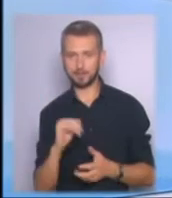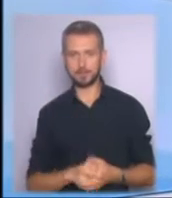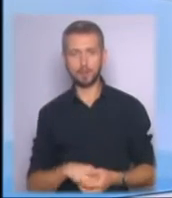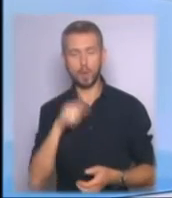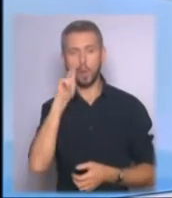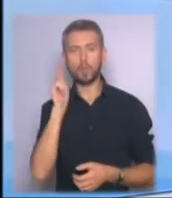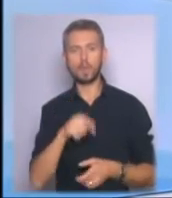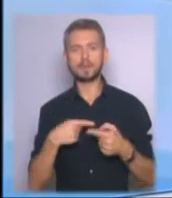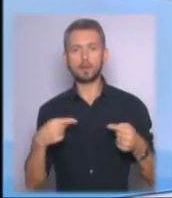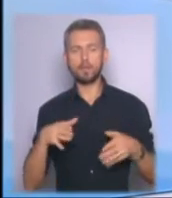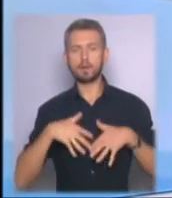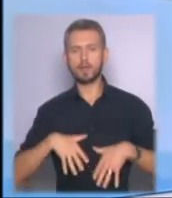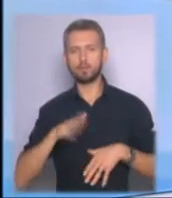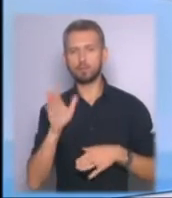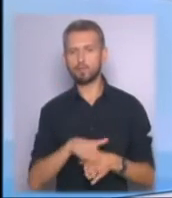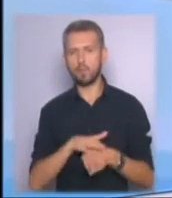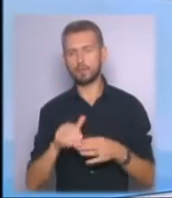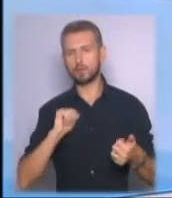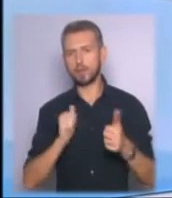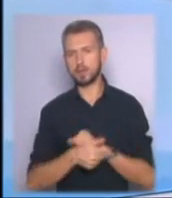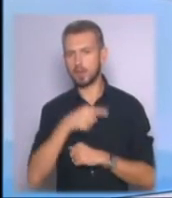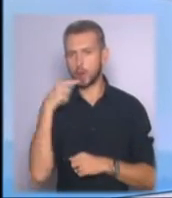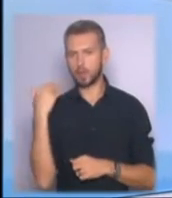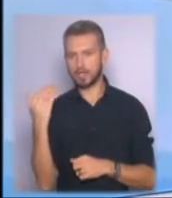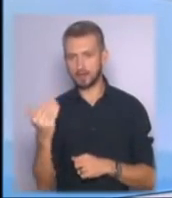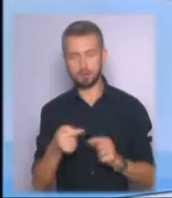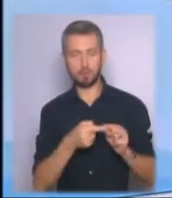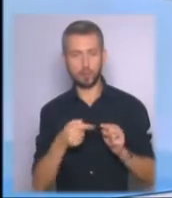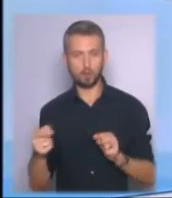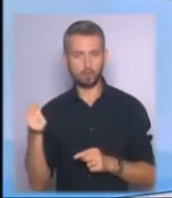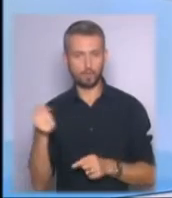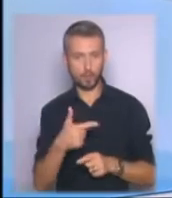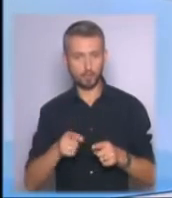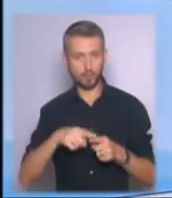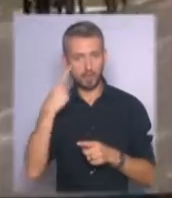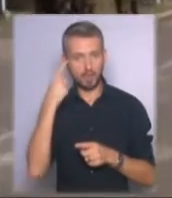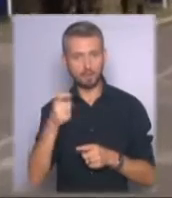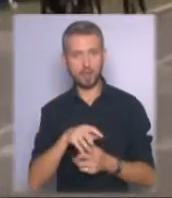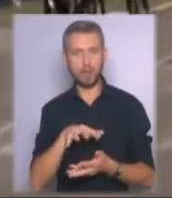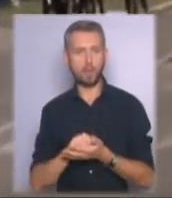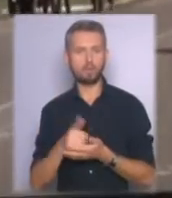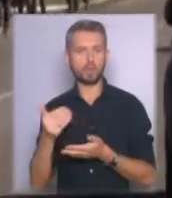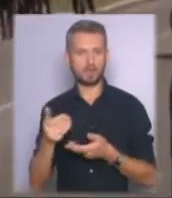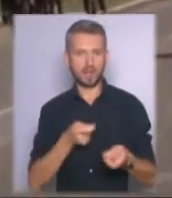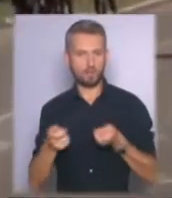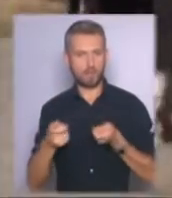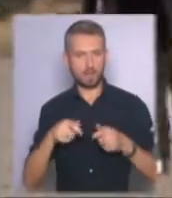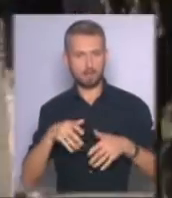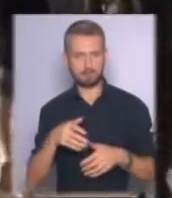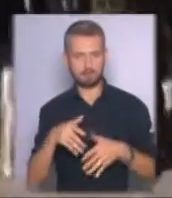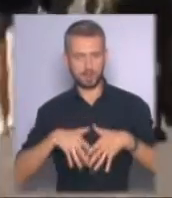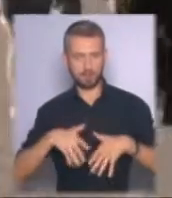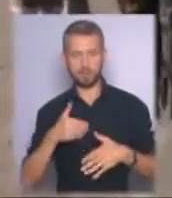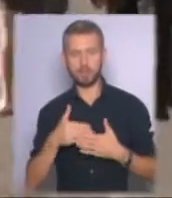Українські товари у Криму будуть повністю замінені російськими протягом 2 тижнів. Про це заявила окупаційна влада півострова. Мовляв, практично